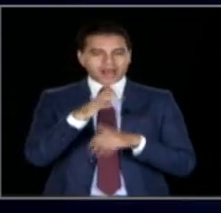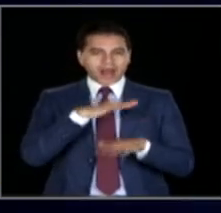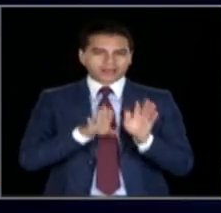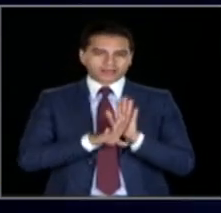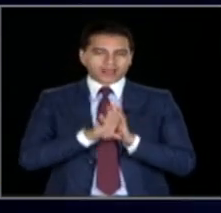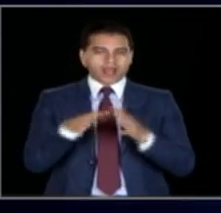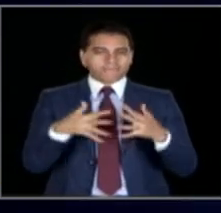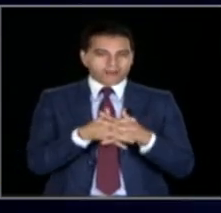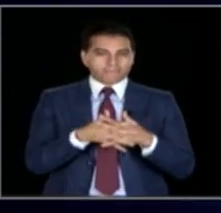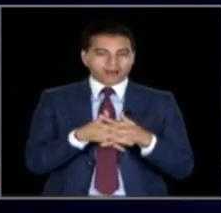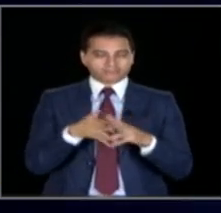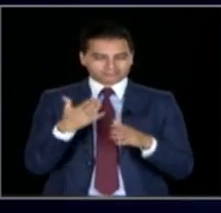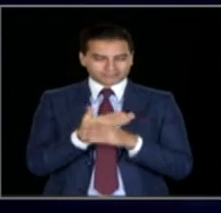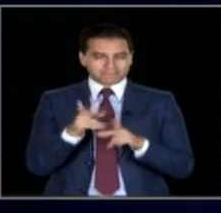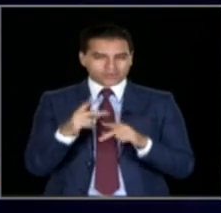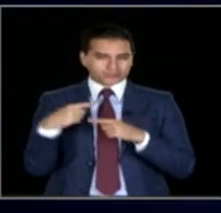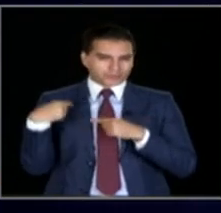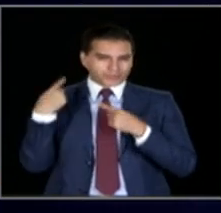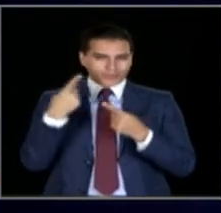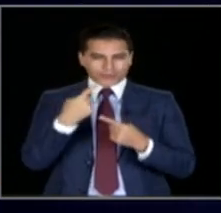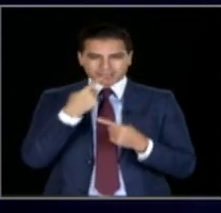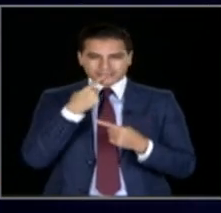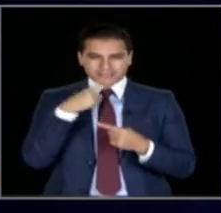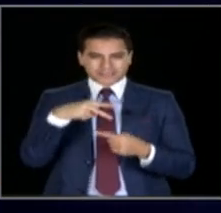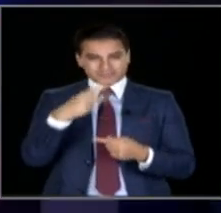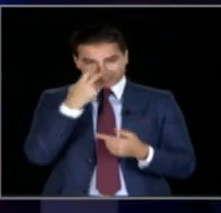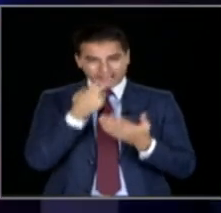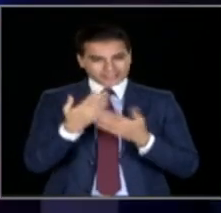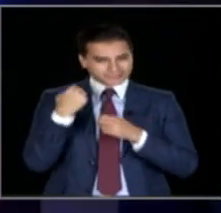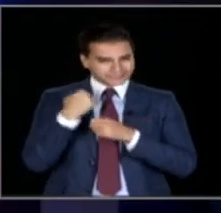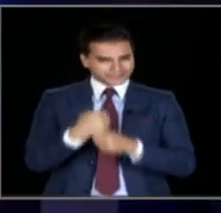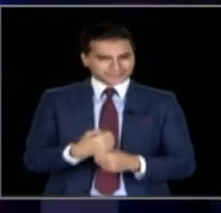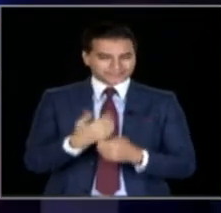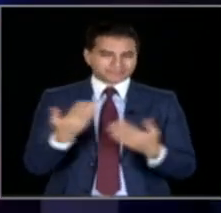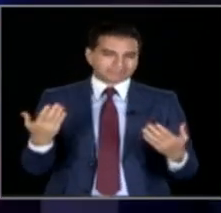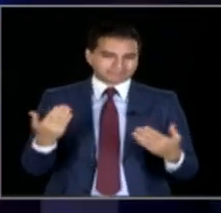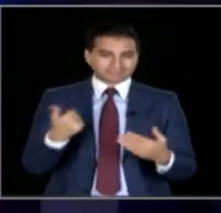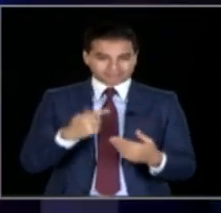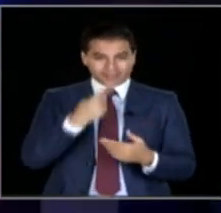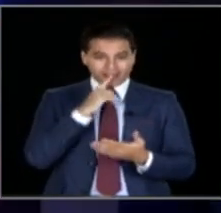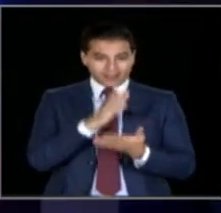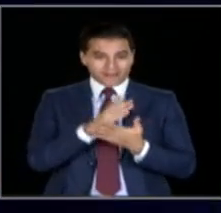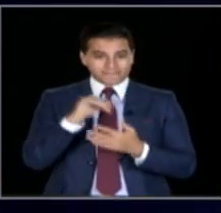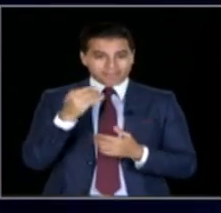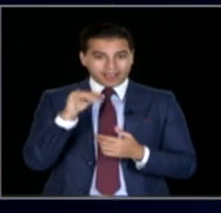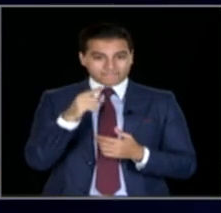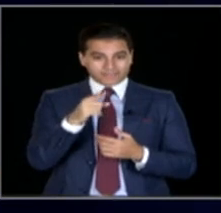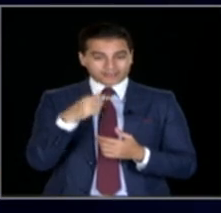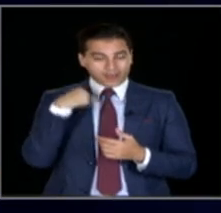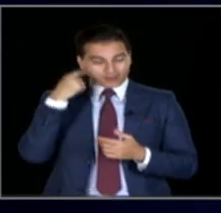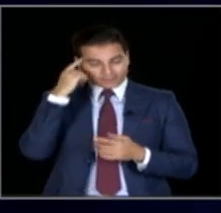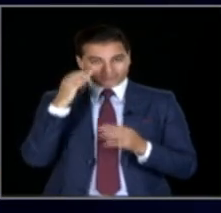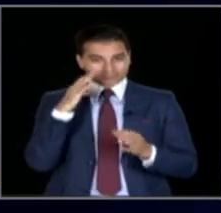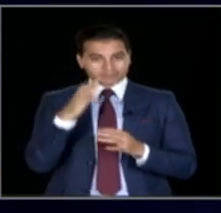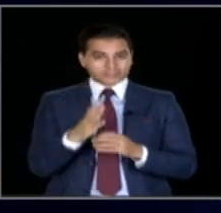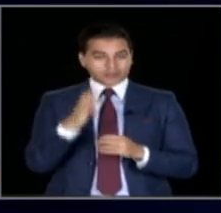قضيناه مع بعض على مدار السنين اللي فاتت. محمد تعيمة اقول لك حاجة بصراحة. فضل. انا ما كنتش متخيل